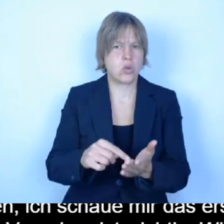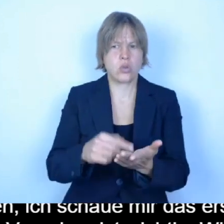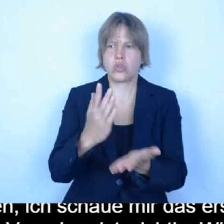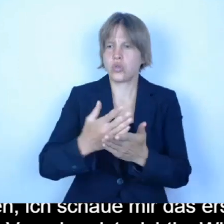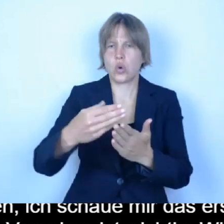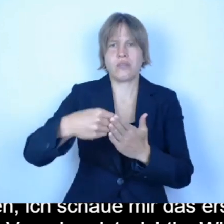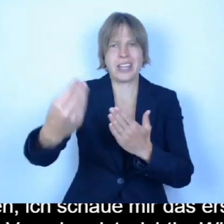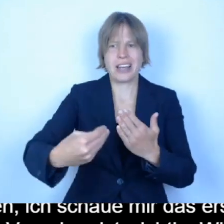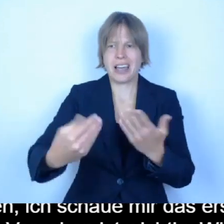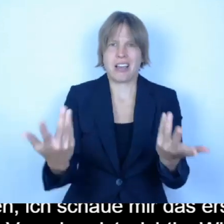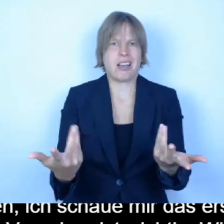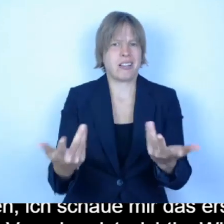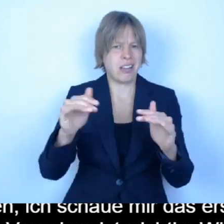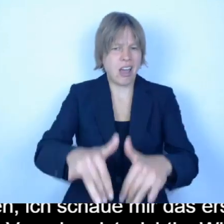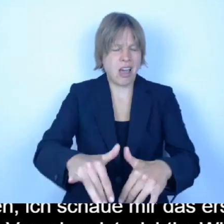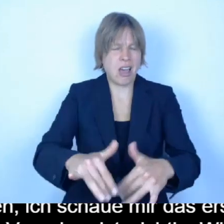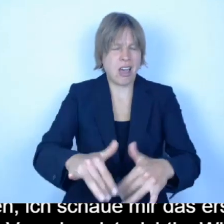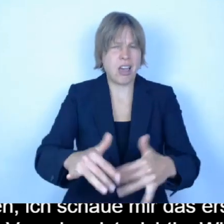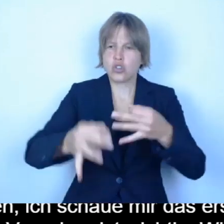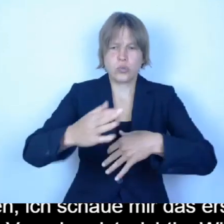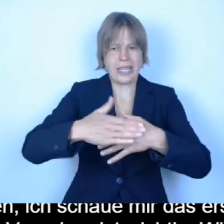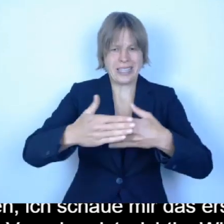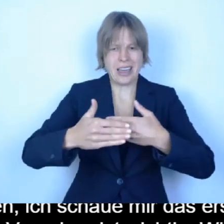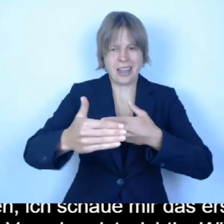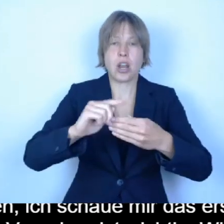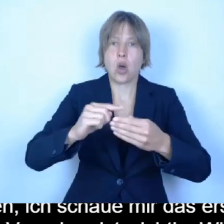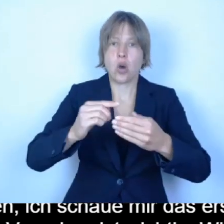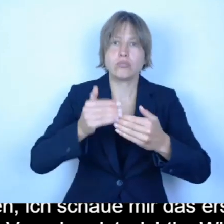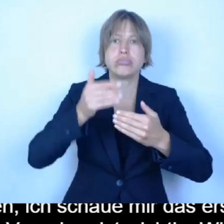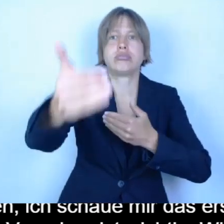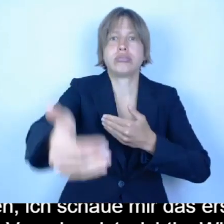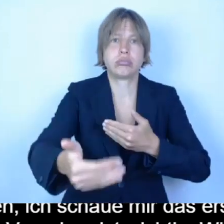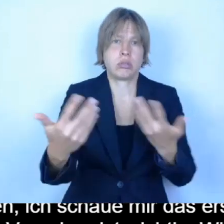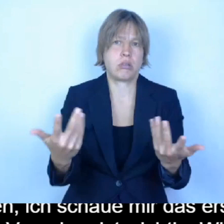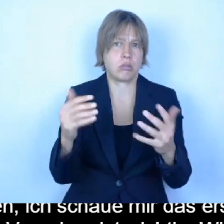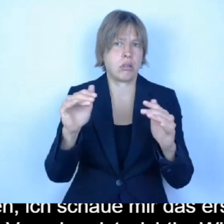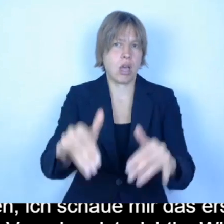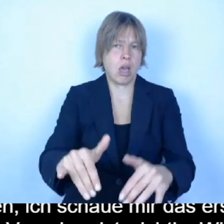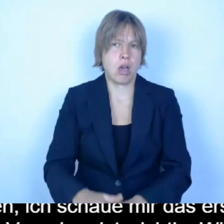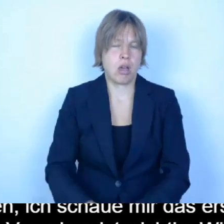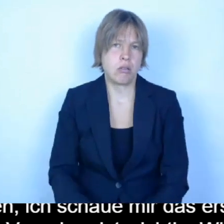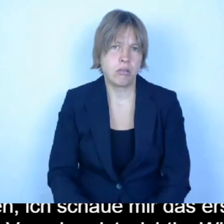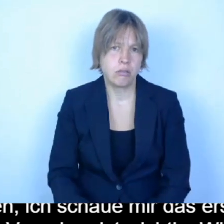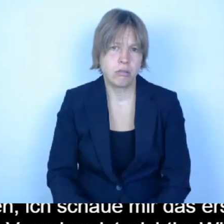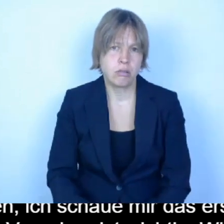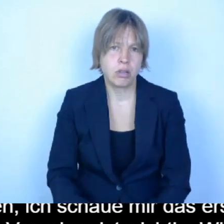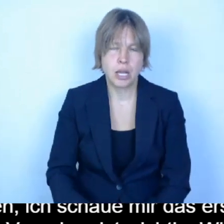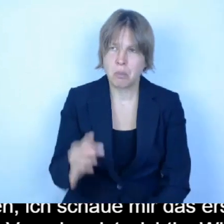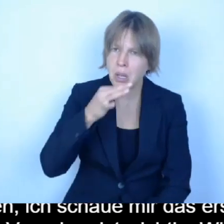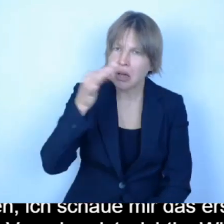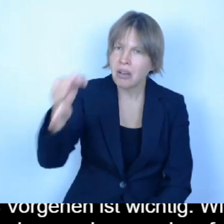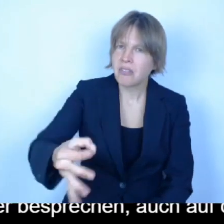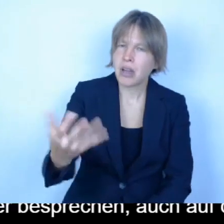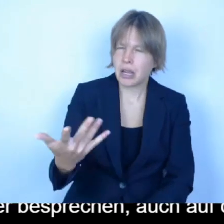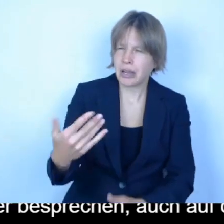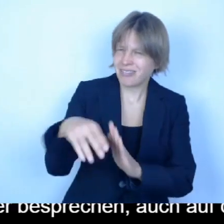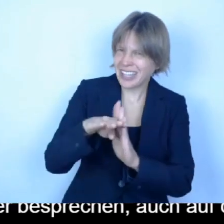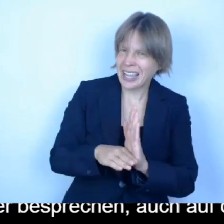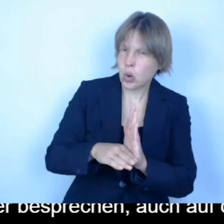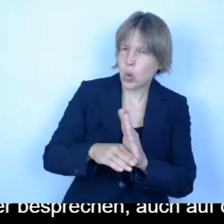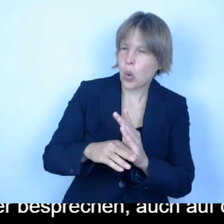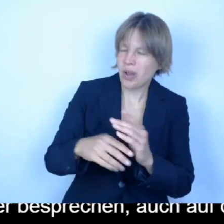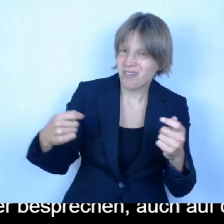wirklich, ob diese verbindliche Regelung der Großveranstaltung kommt? Es gab ja schon eine Antwort aus dem Ministerium für Gesundheit und Pflege, die ja